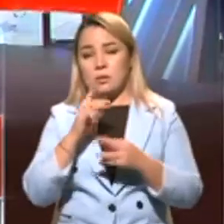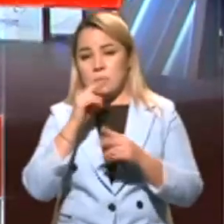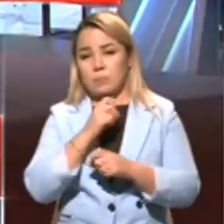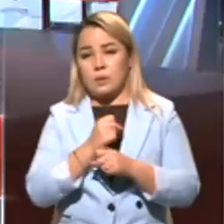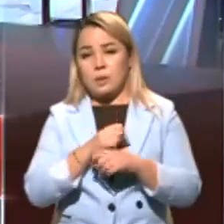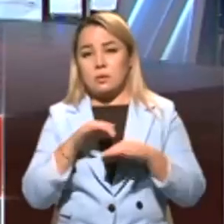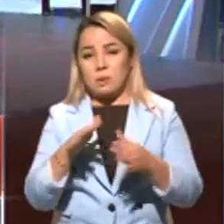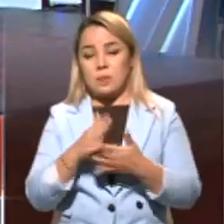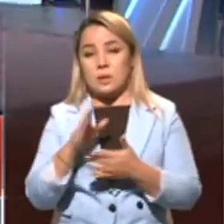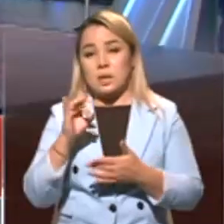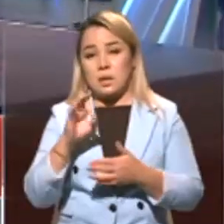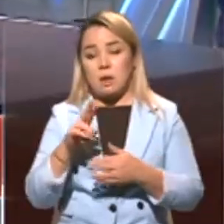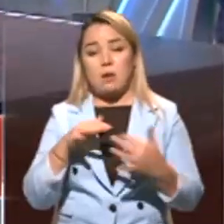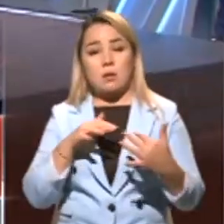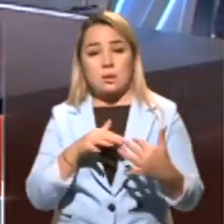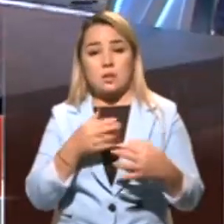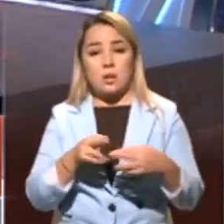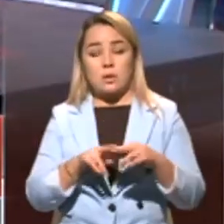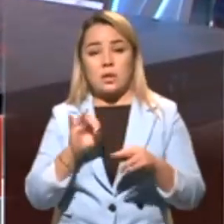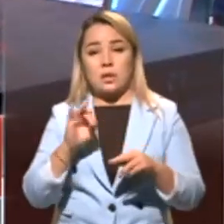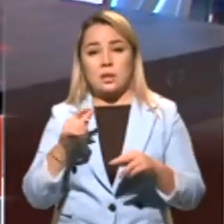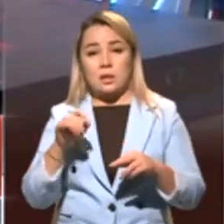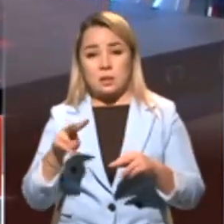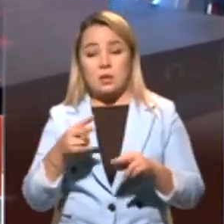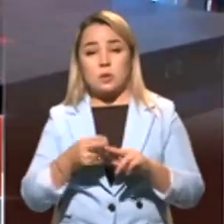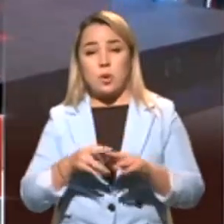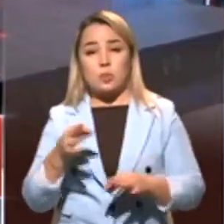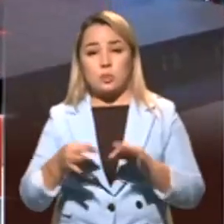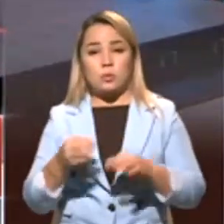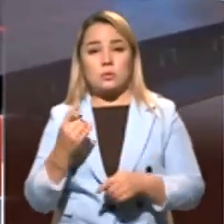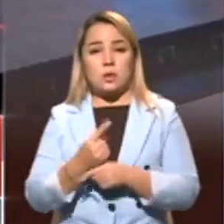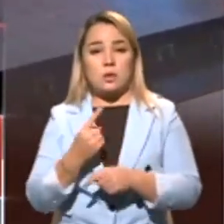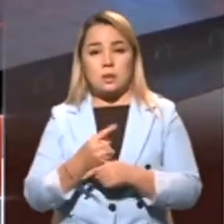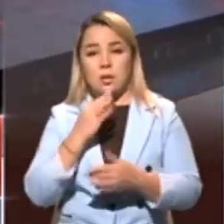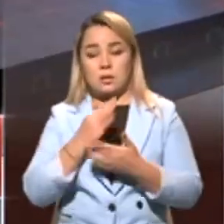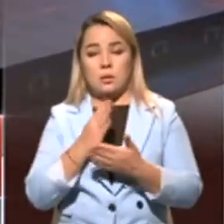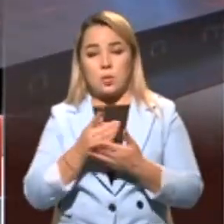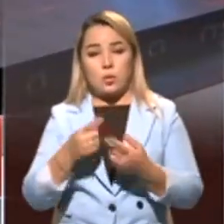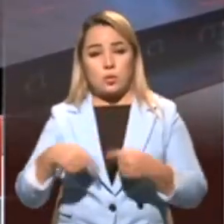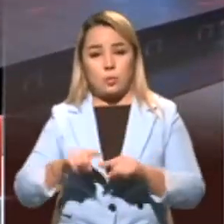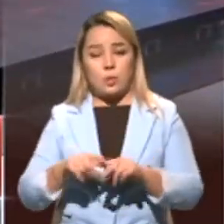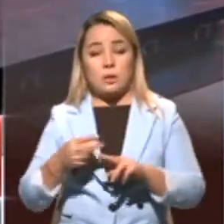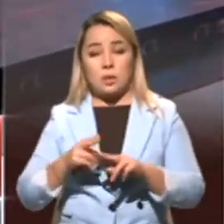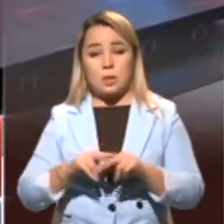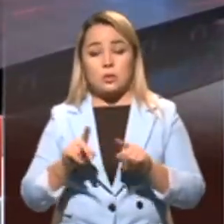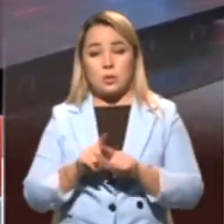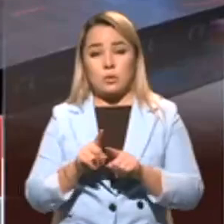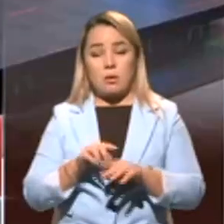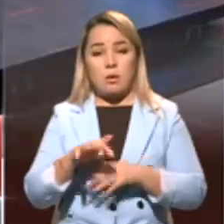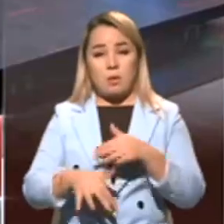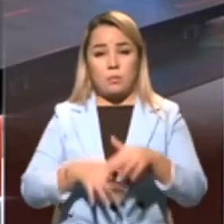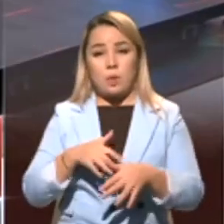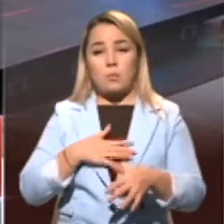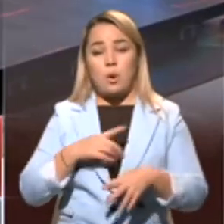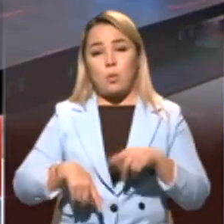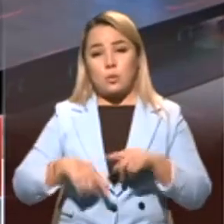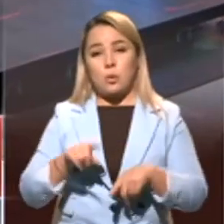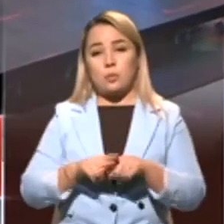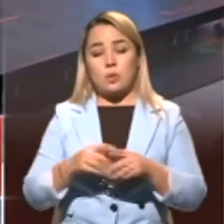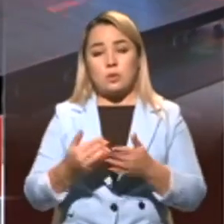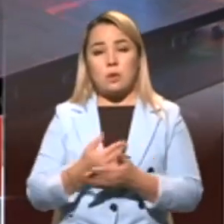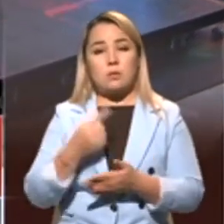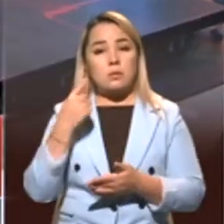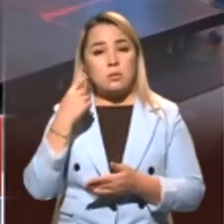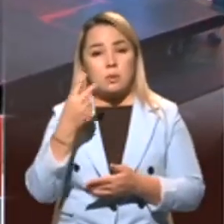мына жаңағы Сириядағы қақтығыс, енді ИГИЛ дедік, ол бізде соттың шешімін тыйым салынған ұйым еді. Соған ағылушы біздің отандастарымызға да біз жаңадан